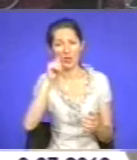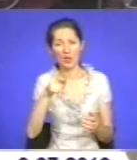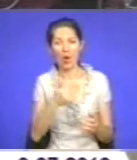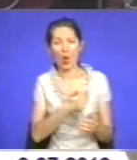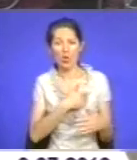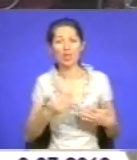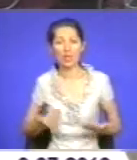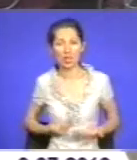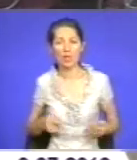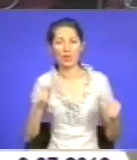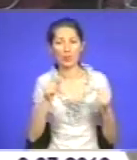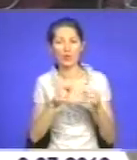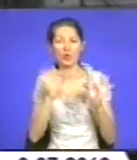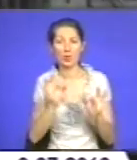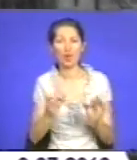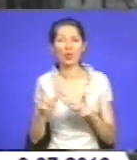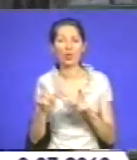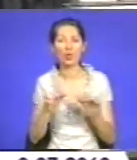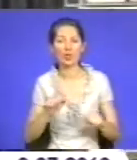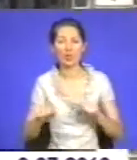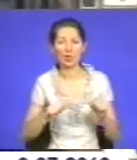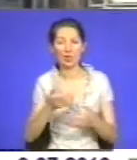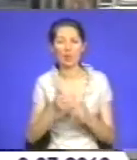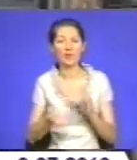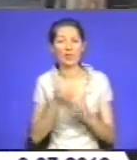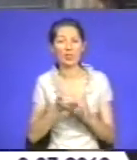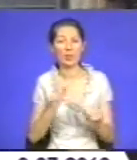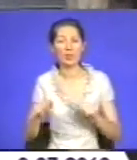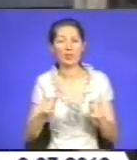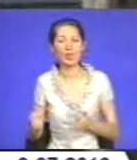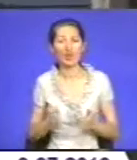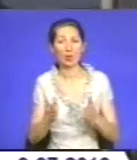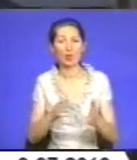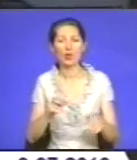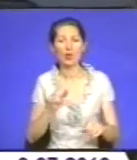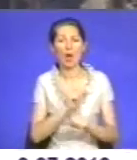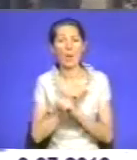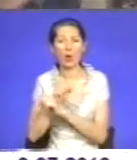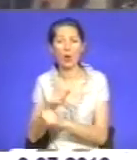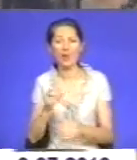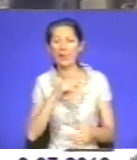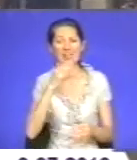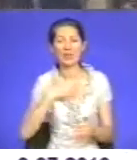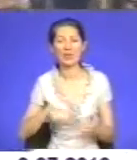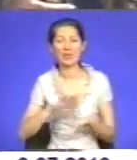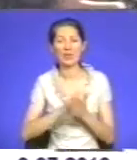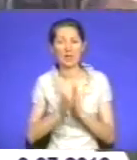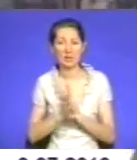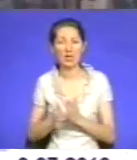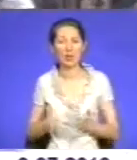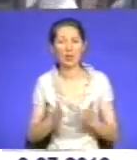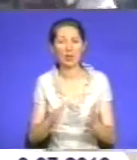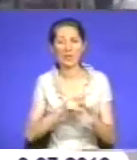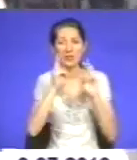жити і, відповідно, правильно їздити. Не вистачає велосипедних доріжок, парковок, незадовільний стан проїжджої частини доріг, незнання чи невиконання